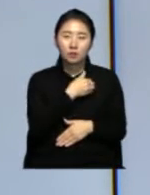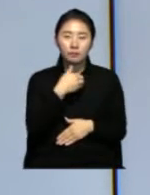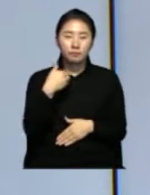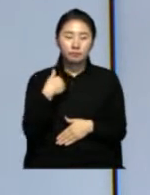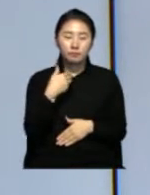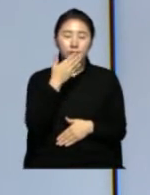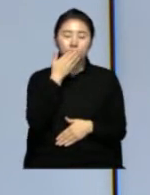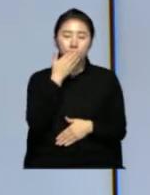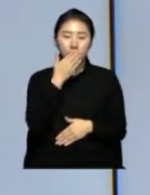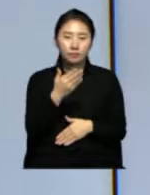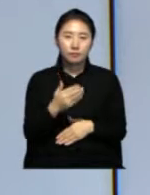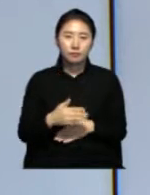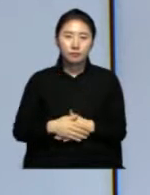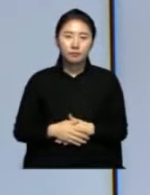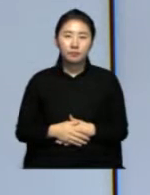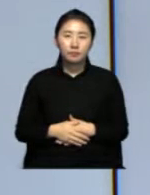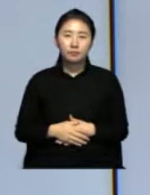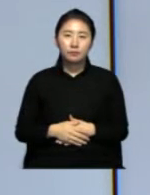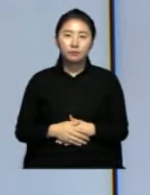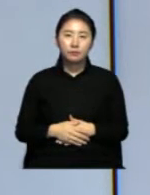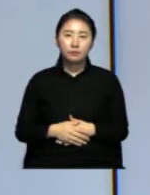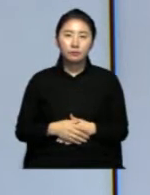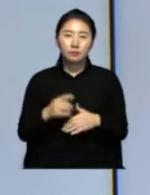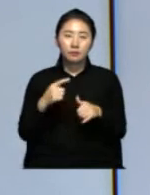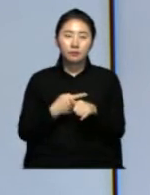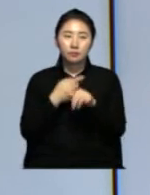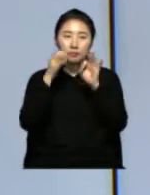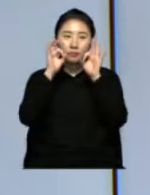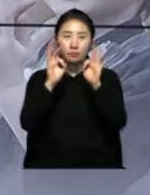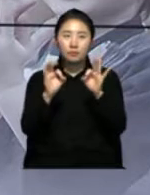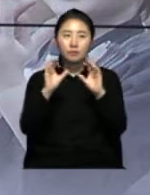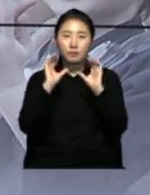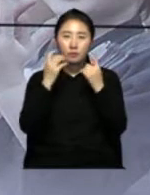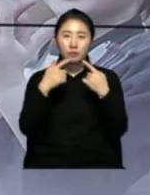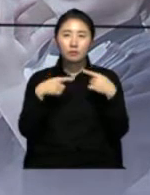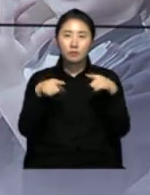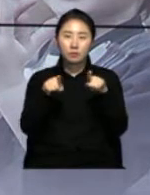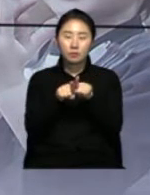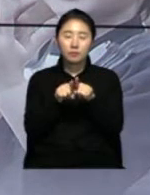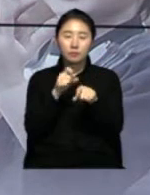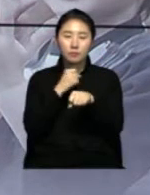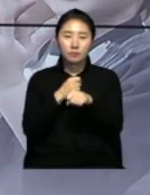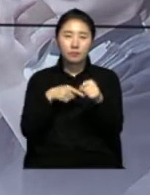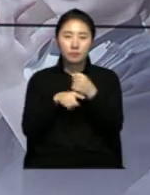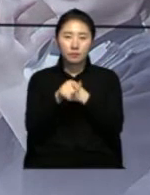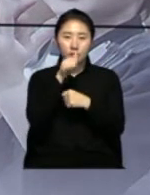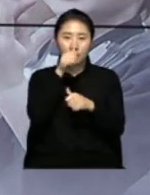다양한 체험과 교육 기회가 있으니까요. 잘 살펴보시고 아이들에게 의미 있는